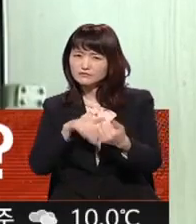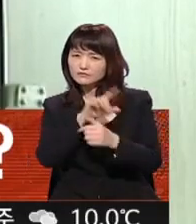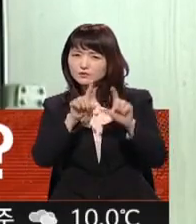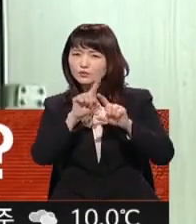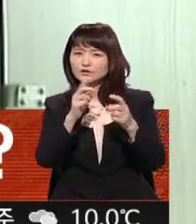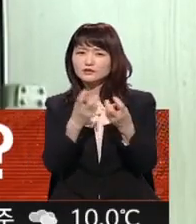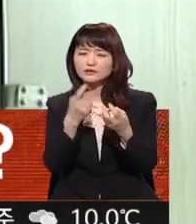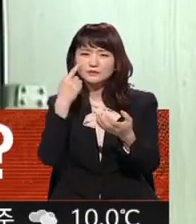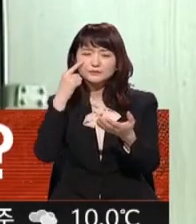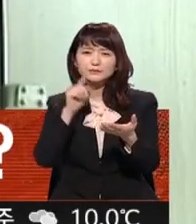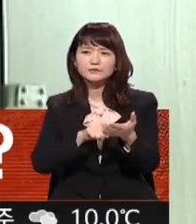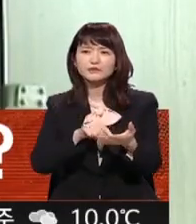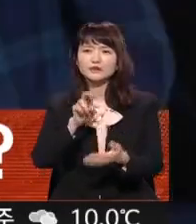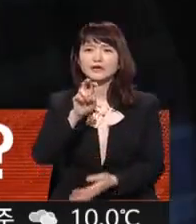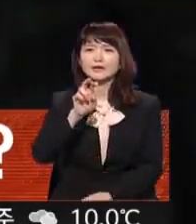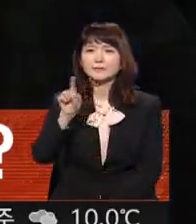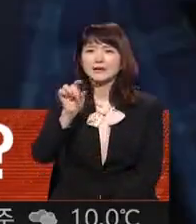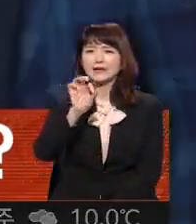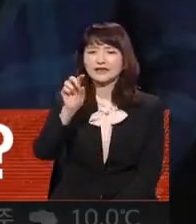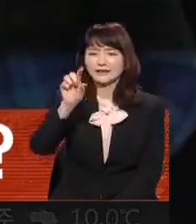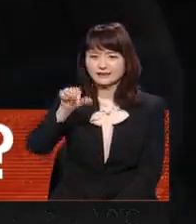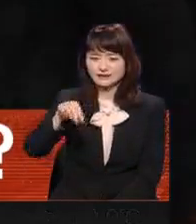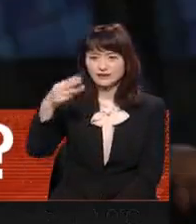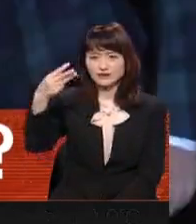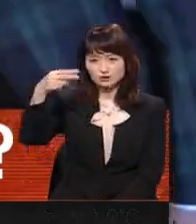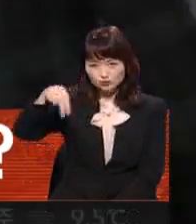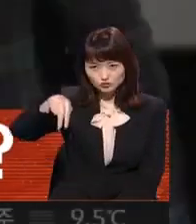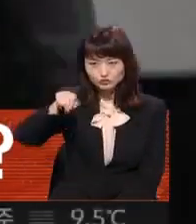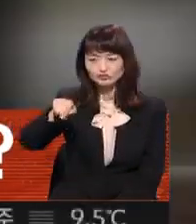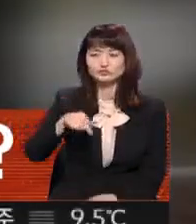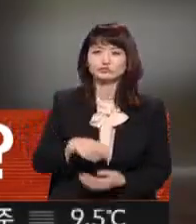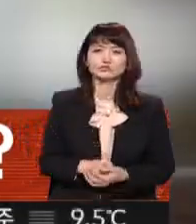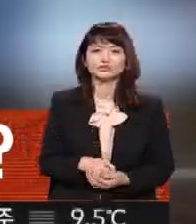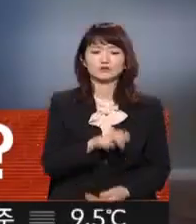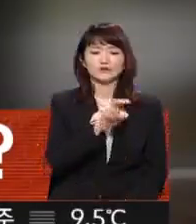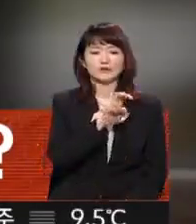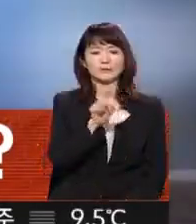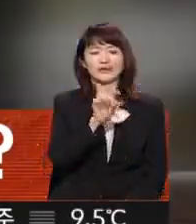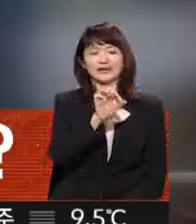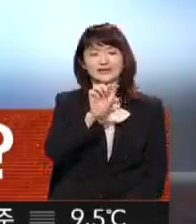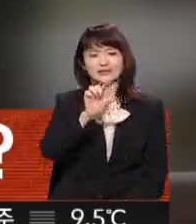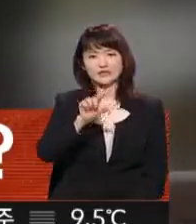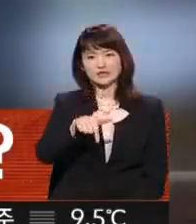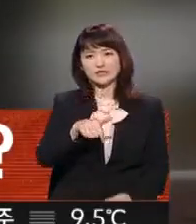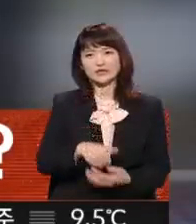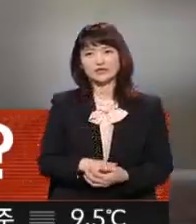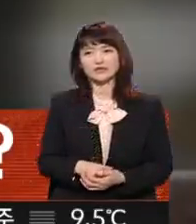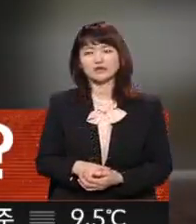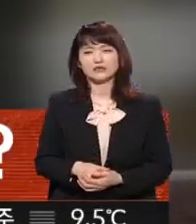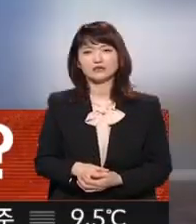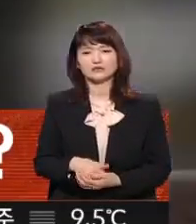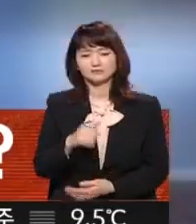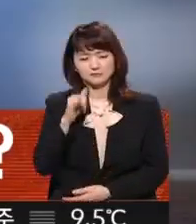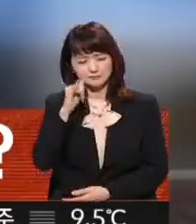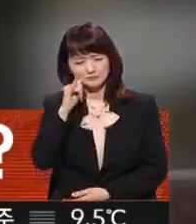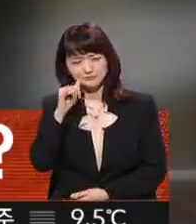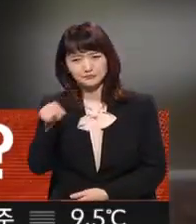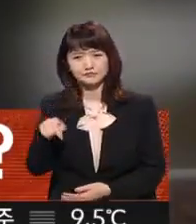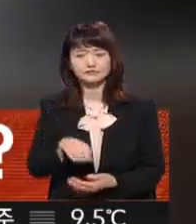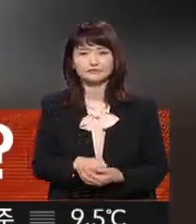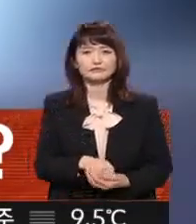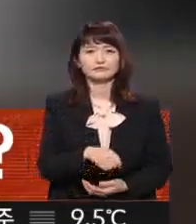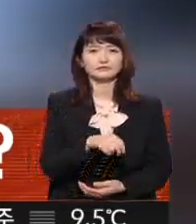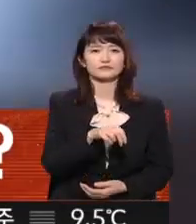해서 드러난 거죠 일단은 마약 뉴라에서 이게 다 마약이 아닙니다 마약류는 마약하고 향정신성의약품이 있고 마약을 우리가 아는 뭐